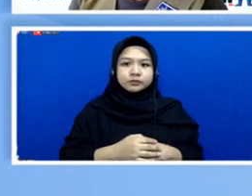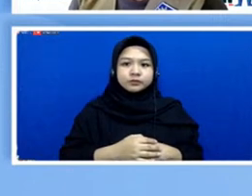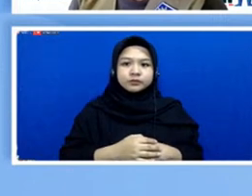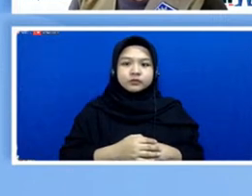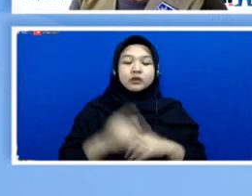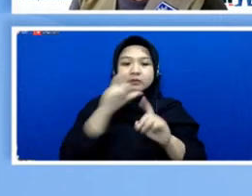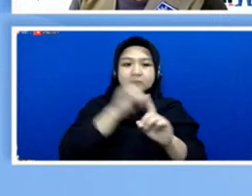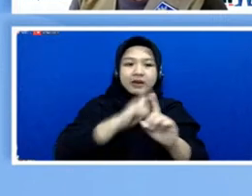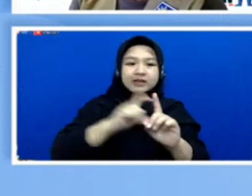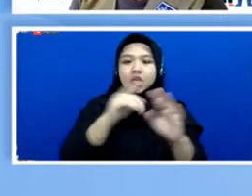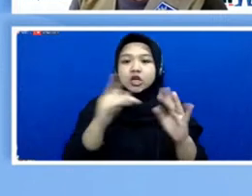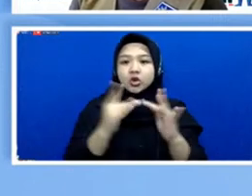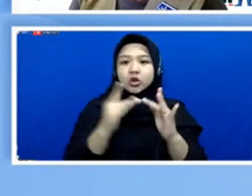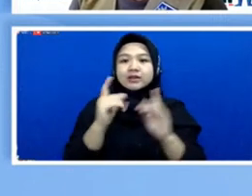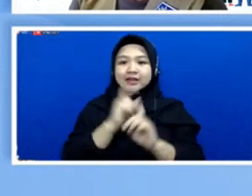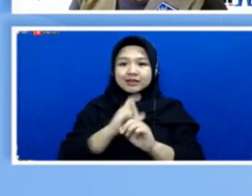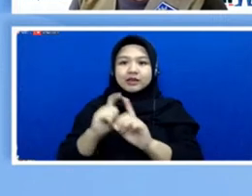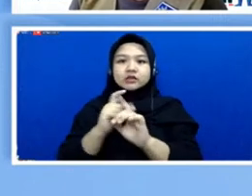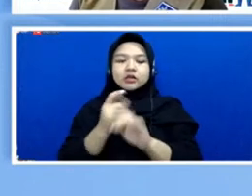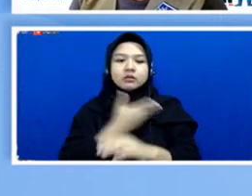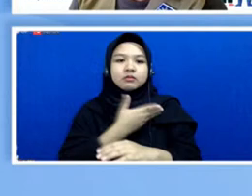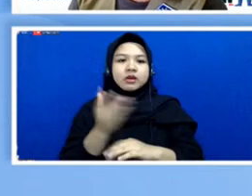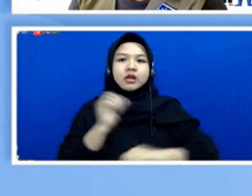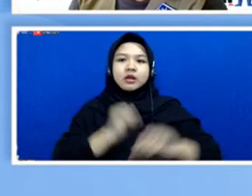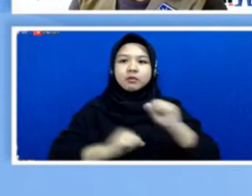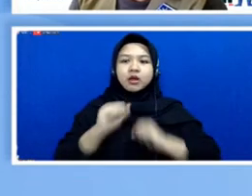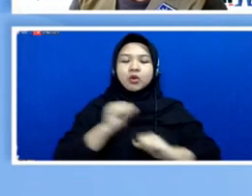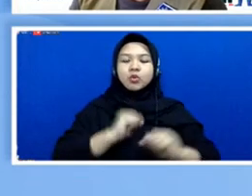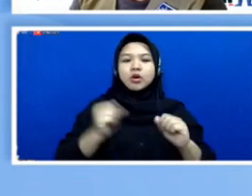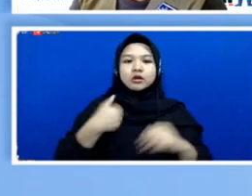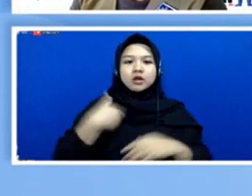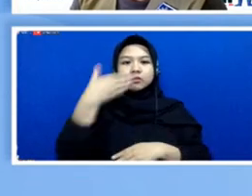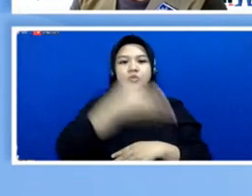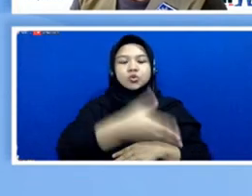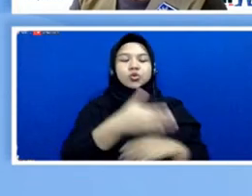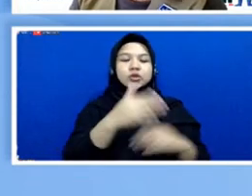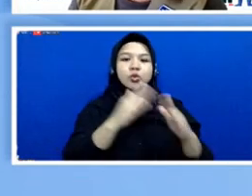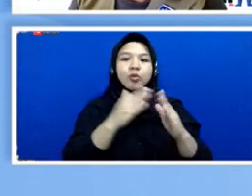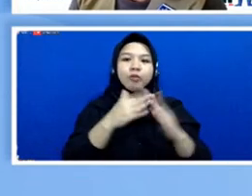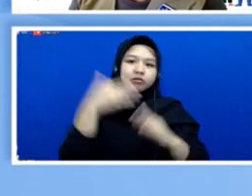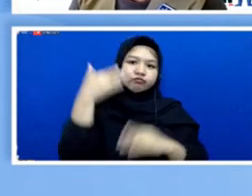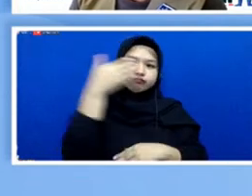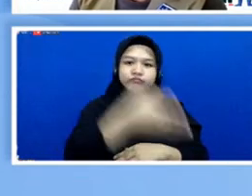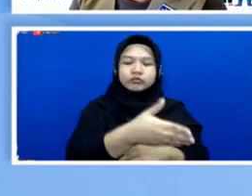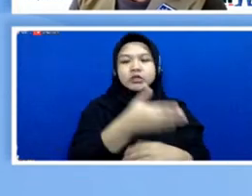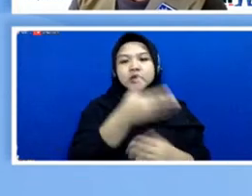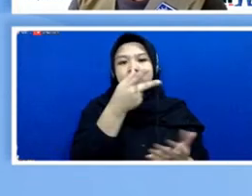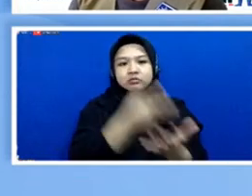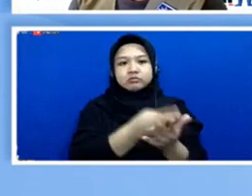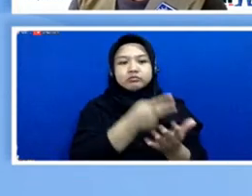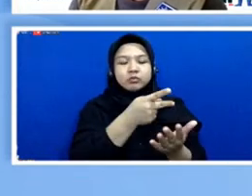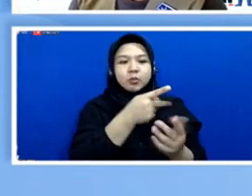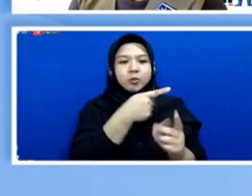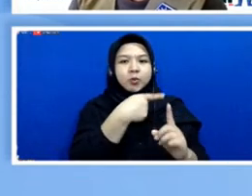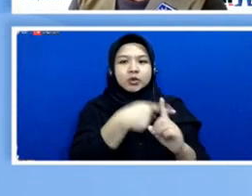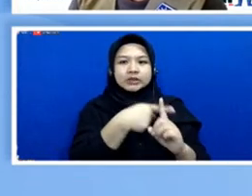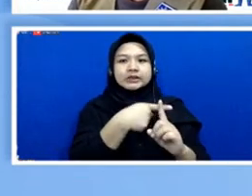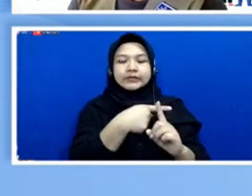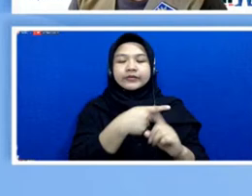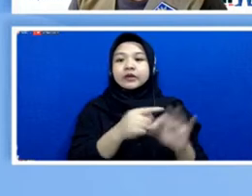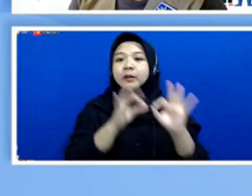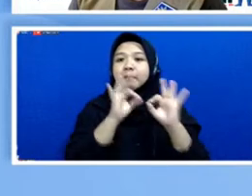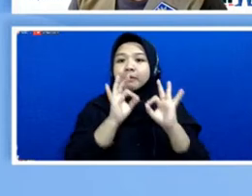pelacakan kontak tracing mereka itu lakukan dengan mengunjungi rumah yang terkonfirmasi positif, sehingga pada